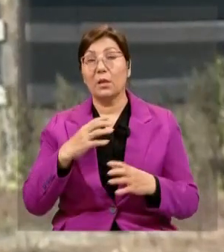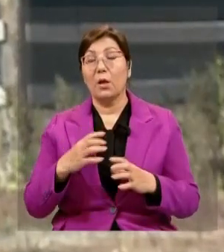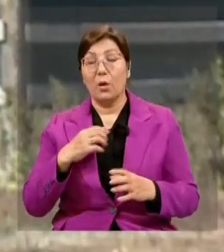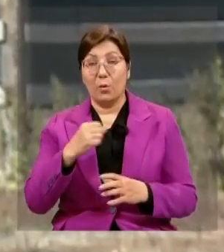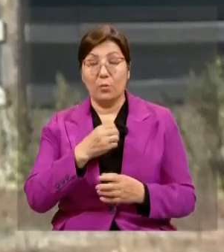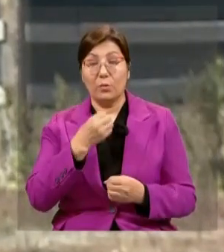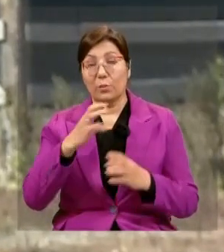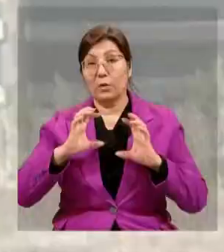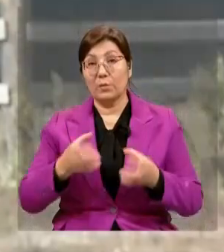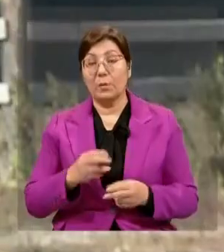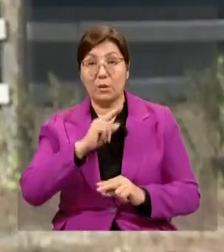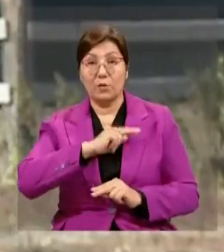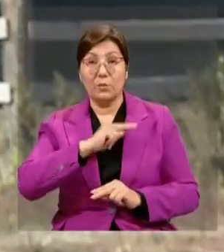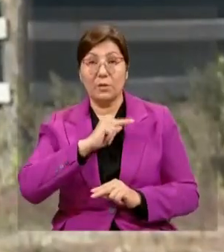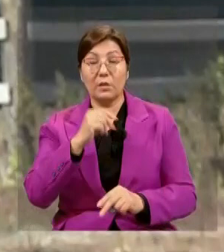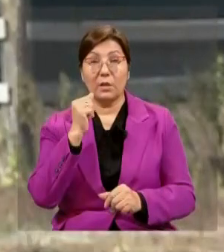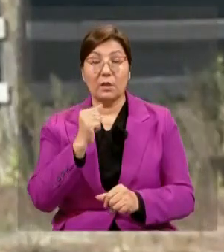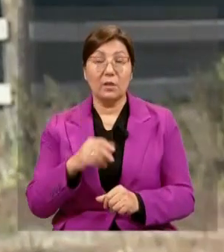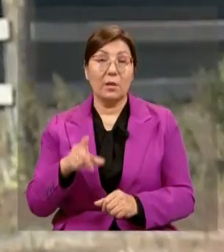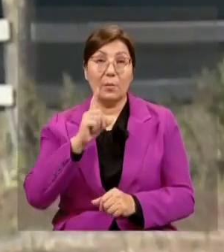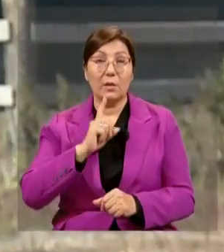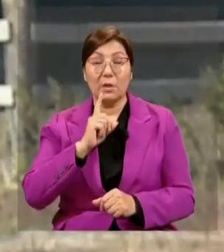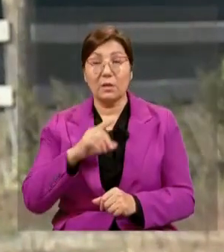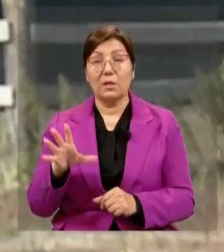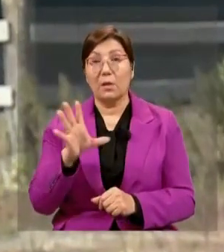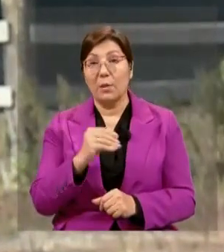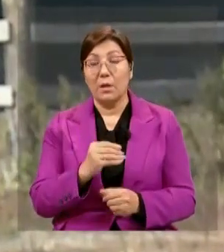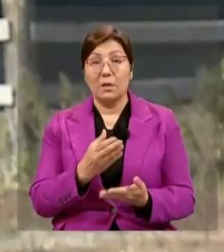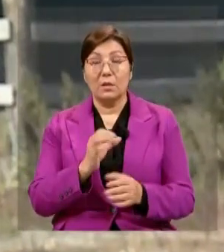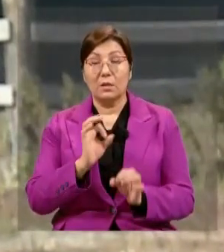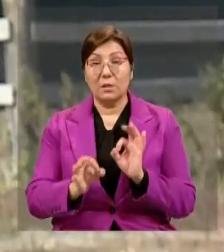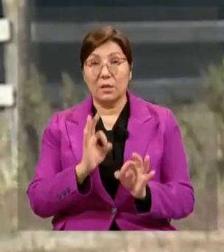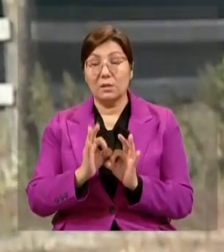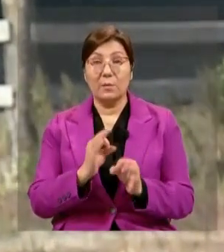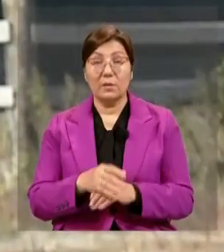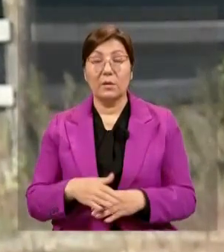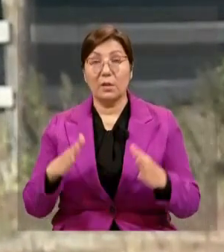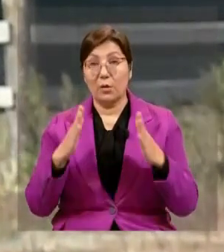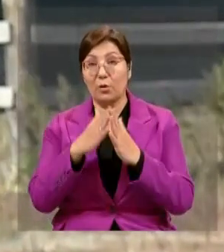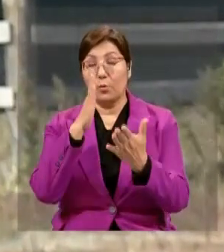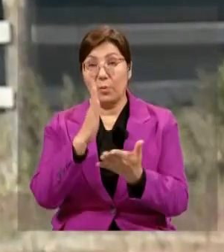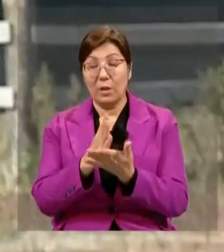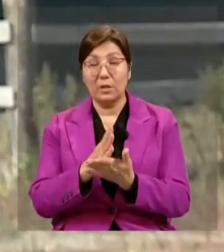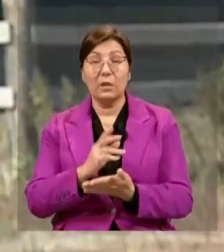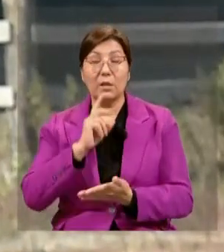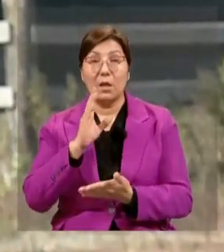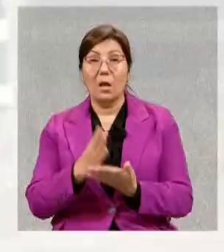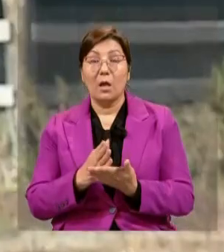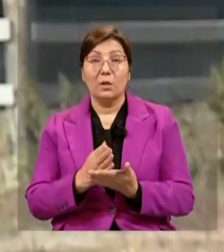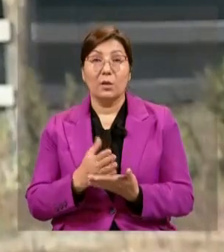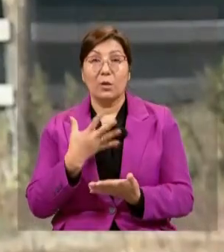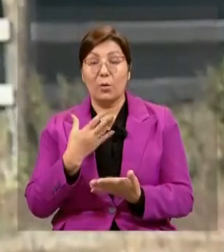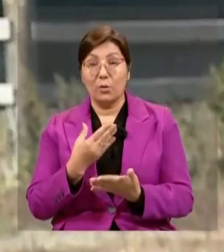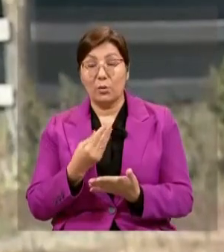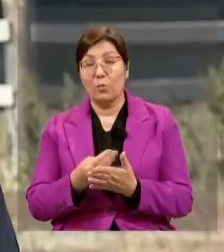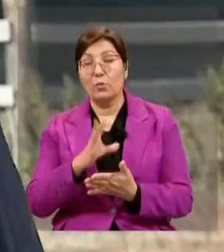ұнайды. Жұмысымда мұндағы жасалатын жағдайда көңілімнен шығады. Жұмысшыларға арнайы үй, монша бары. Таңертең түсте, кеште өз